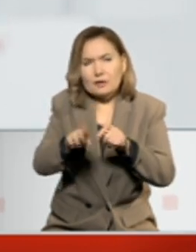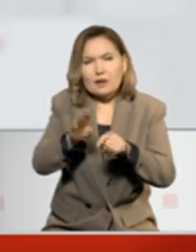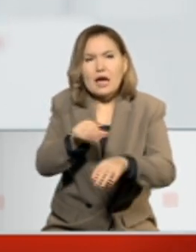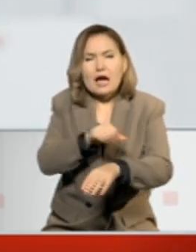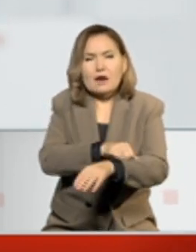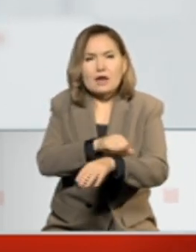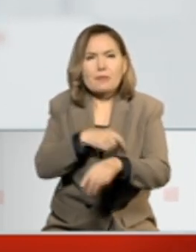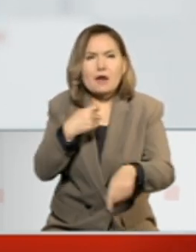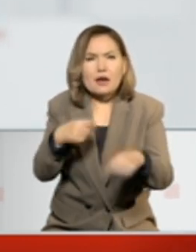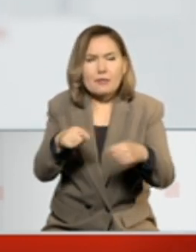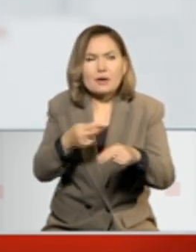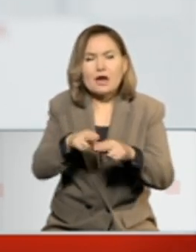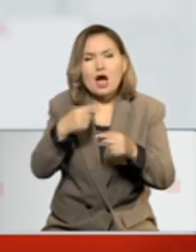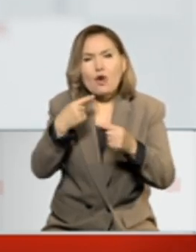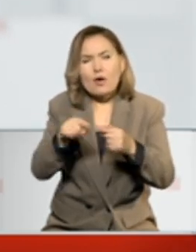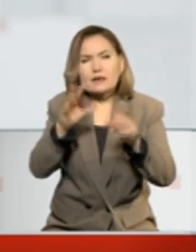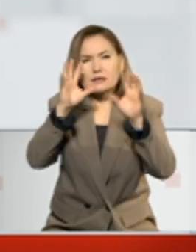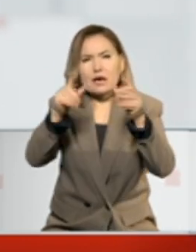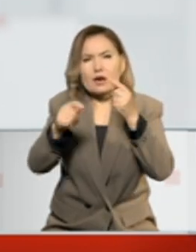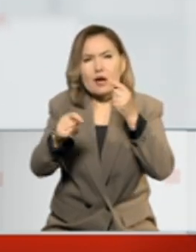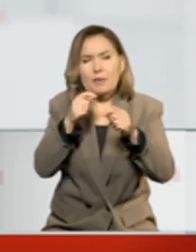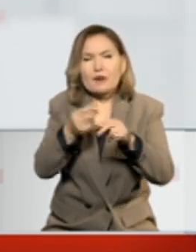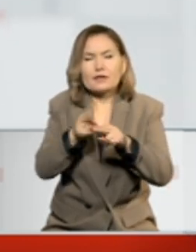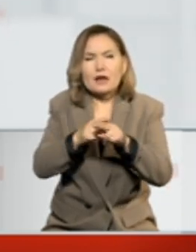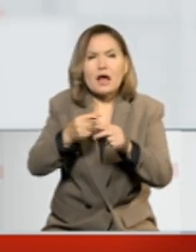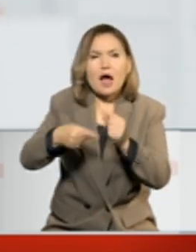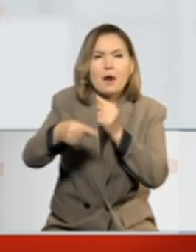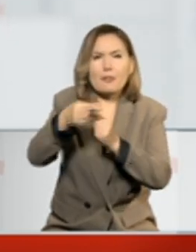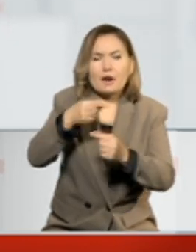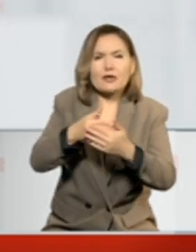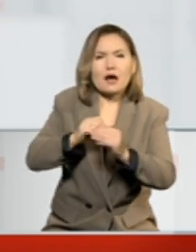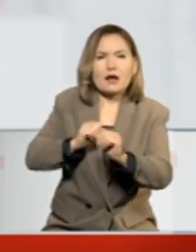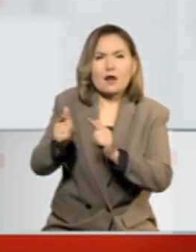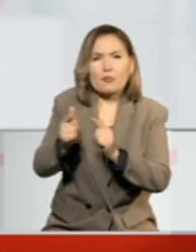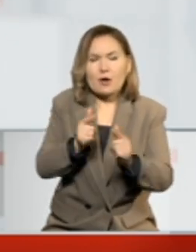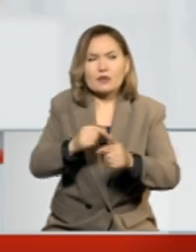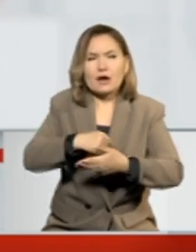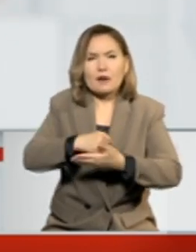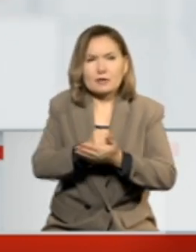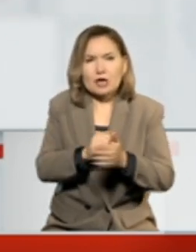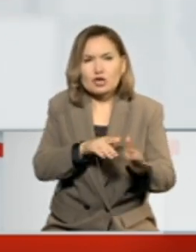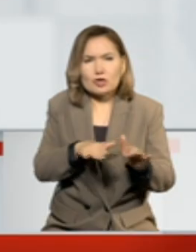Бұл есірткі саудасымен өзге де заңсыз ақша айналымының алдын алу үшін қабылданған шара.